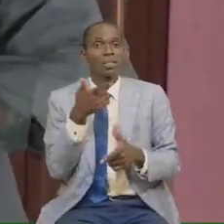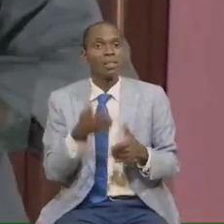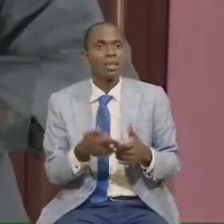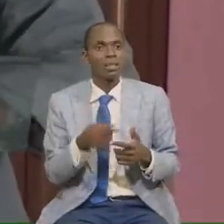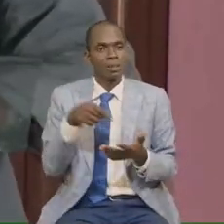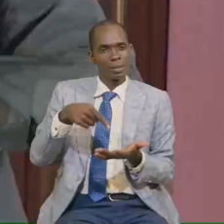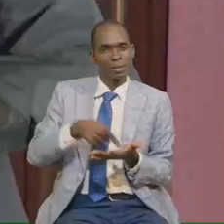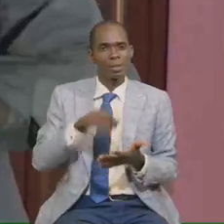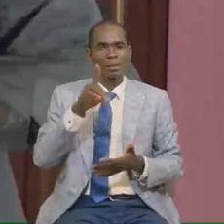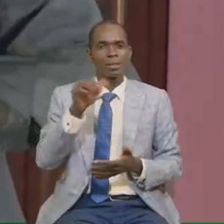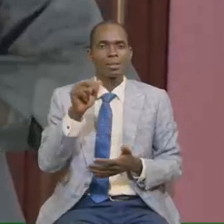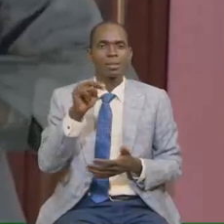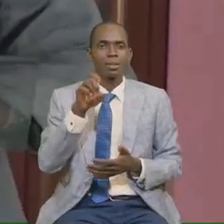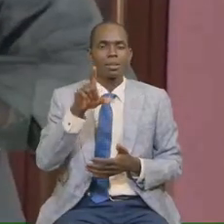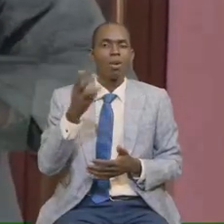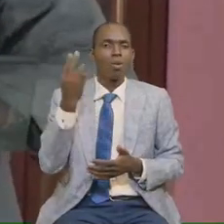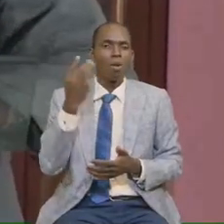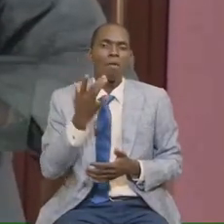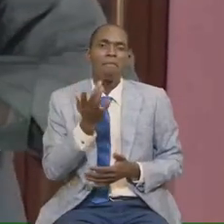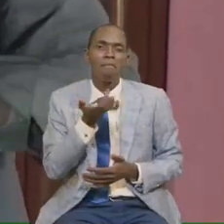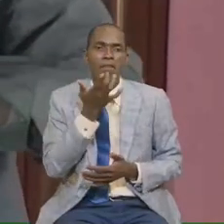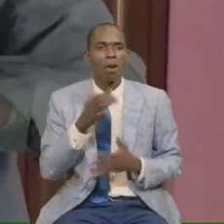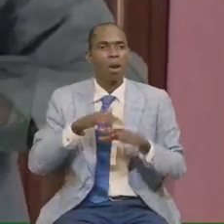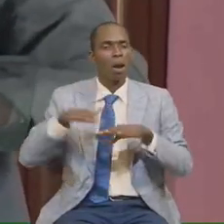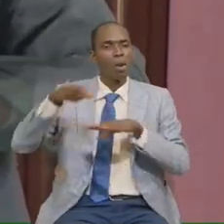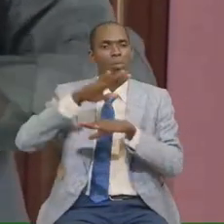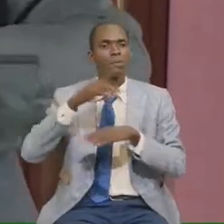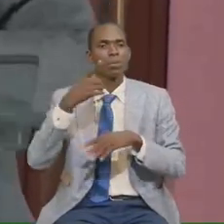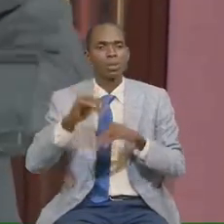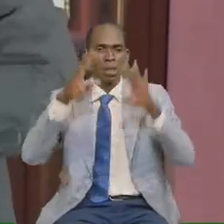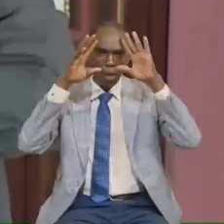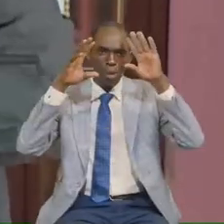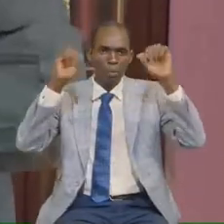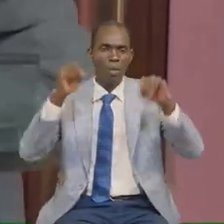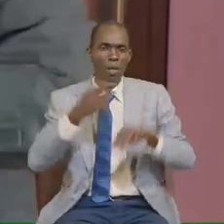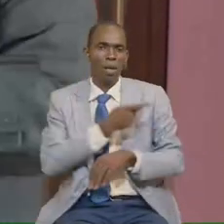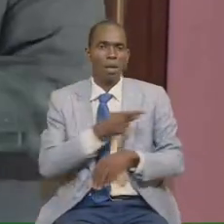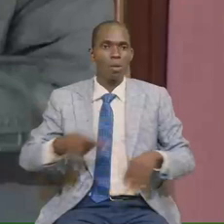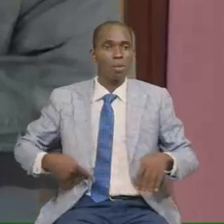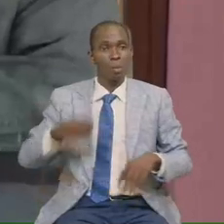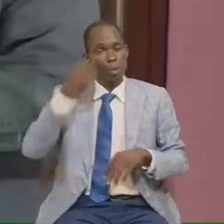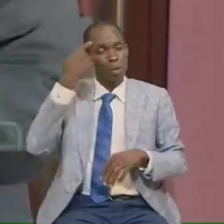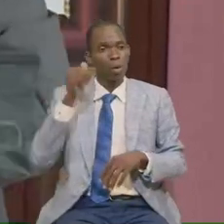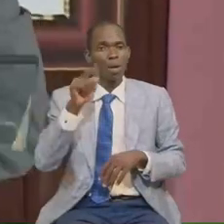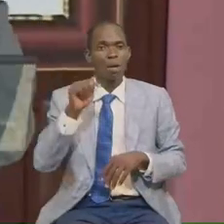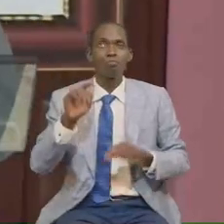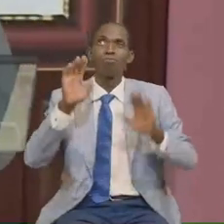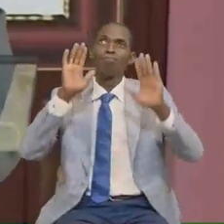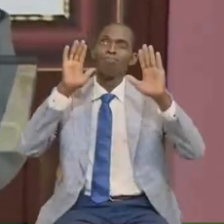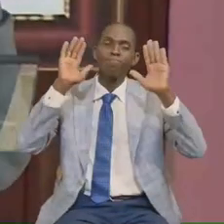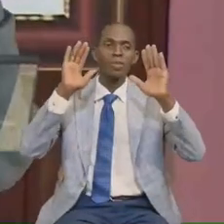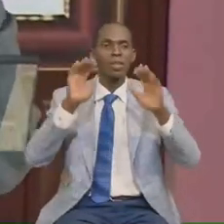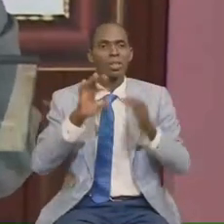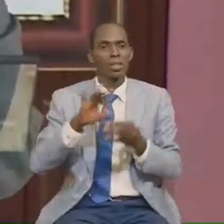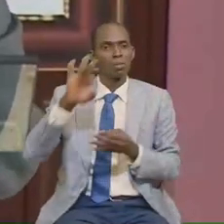les satrapes parce qu'il y avait en lui un esprit supérieur. Et